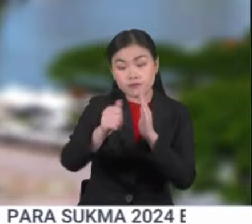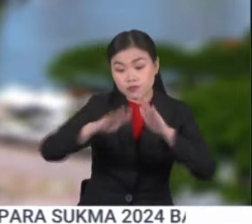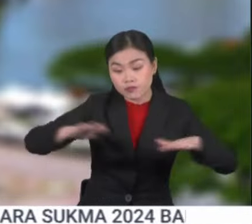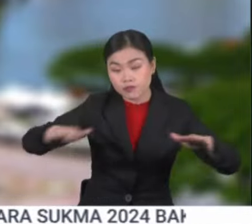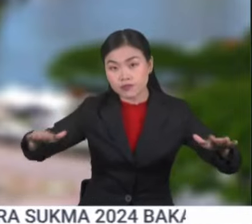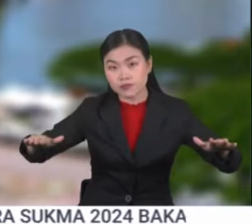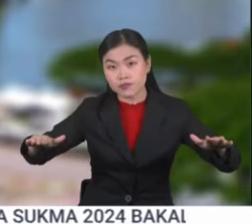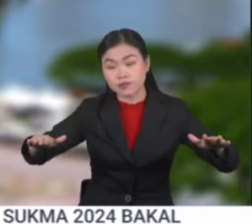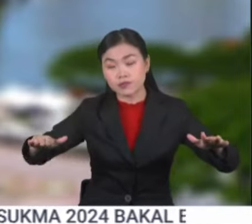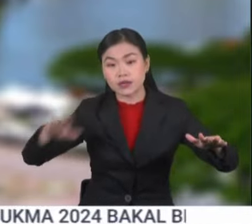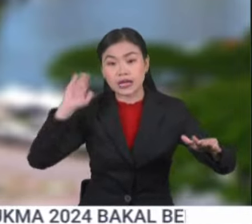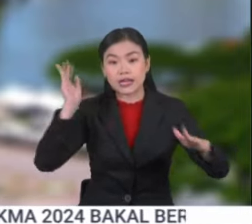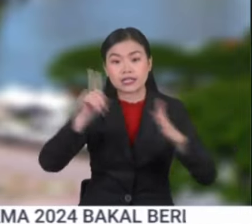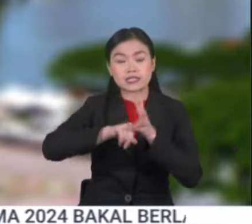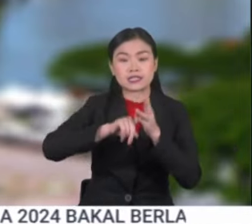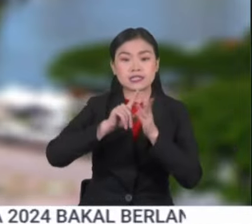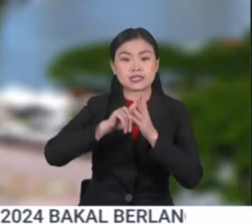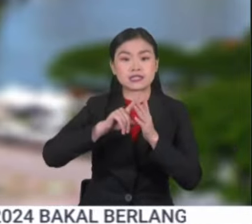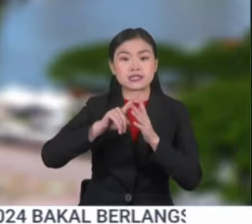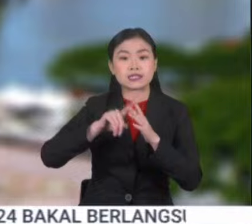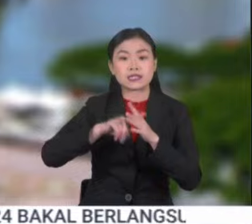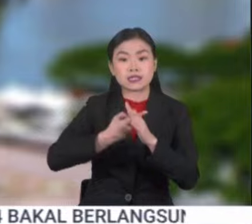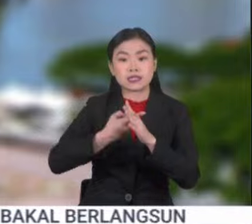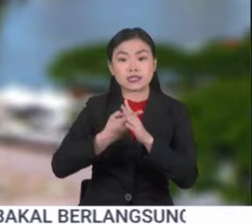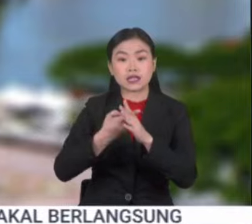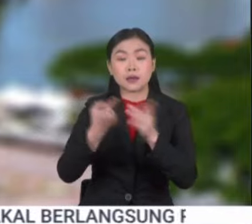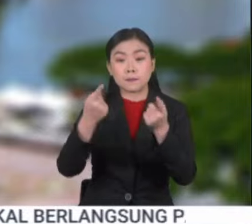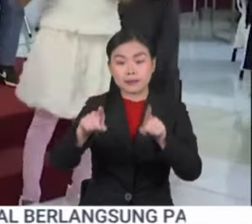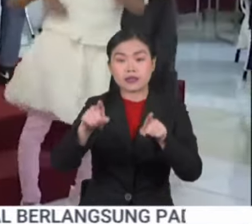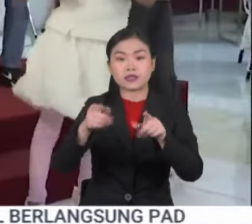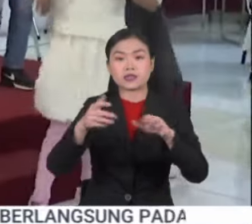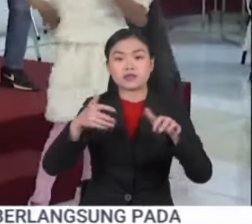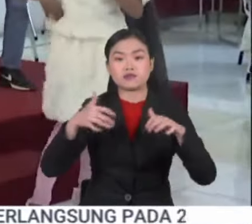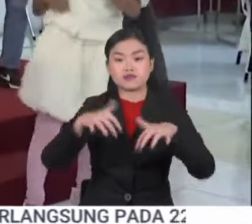kanak-kanak dan berlangsung di Auditorium Piramli Kuching.